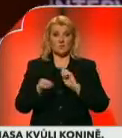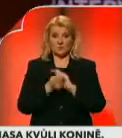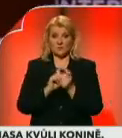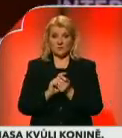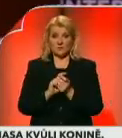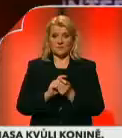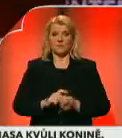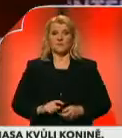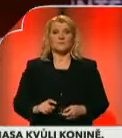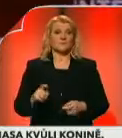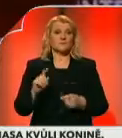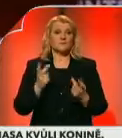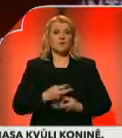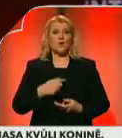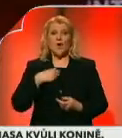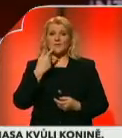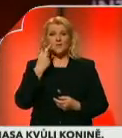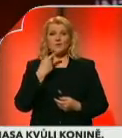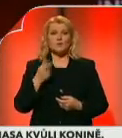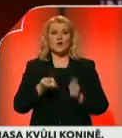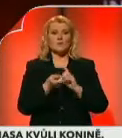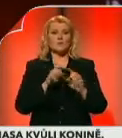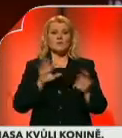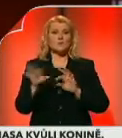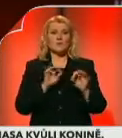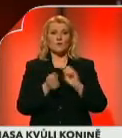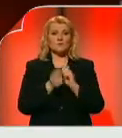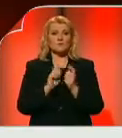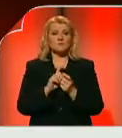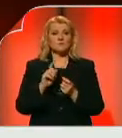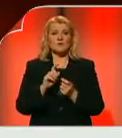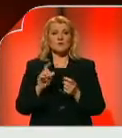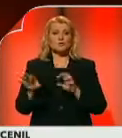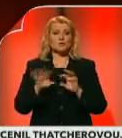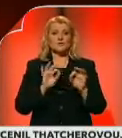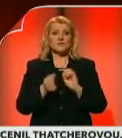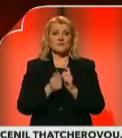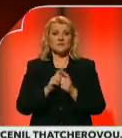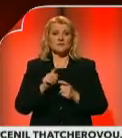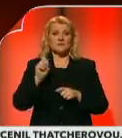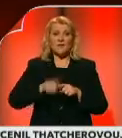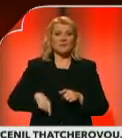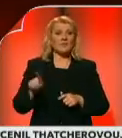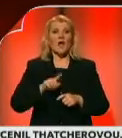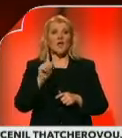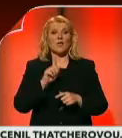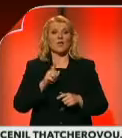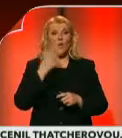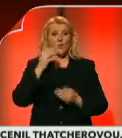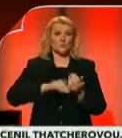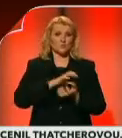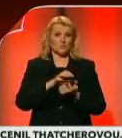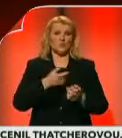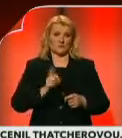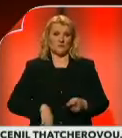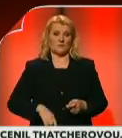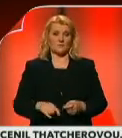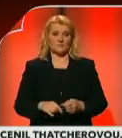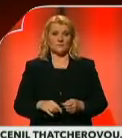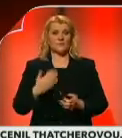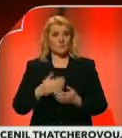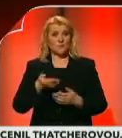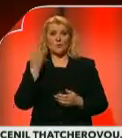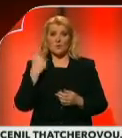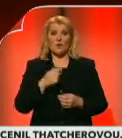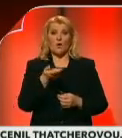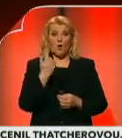přihlásili. Já mluvím o tom projektu jako takovém, nenapadám výběrové řízení s Českou spořitelnou. Do kterého se přihlásili tři největší banky v České republice. Ta zadávací dokumentace